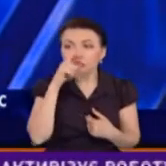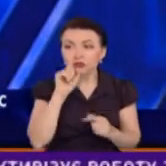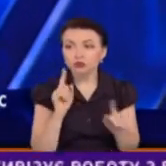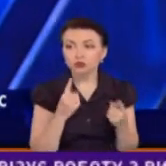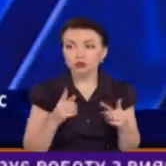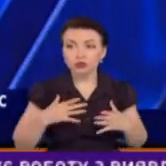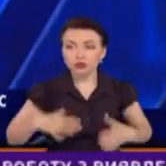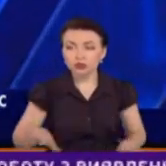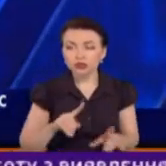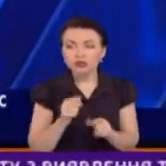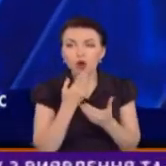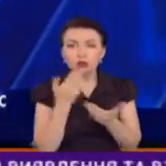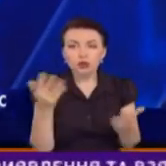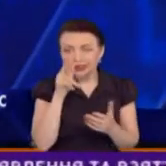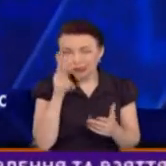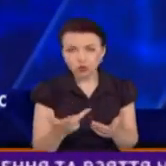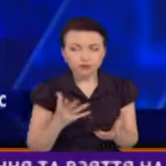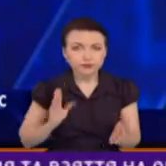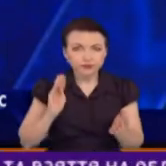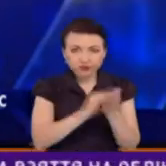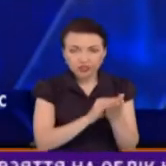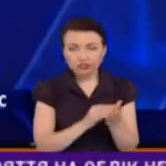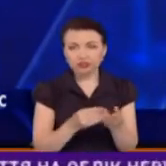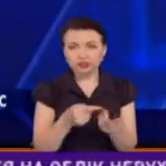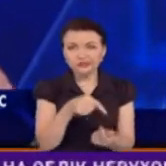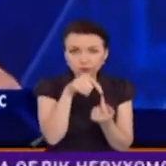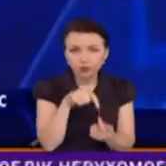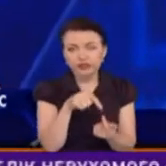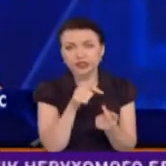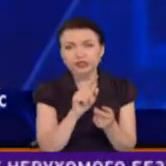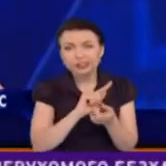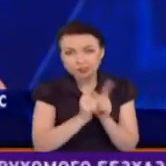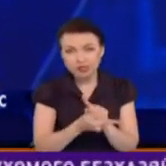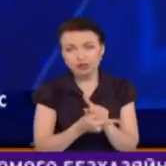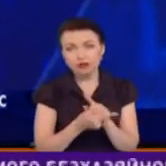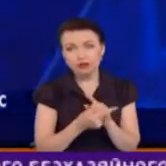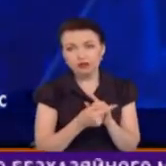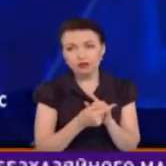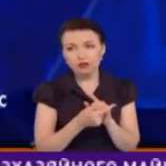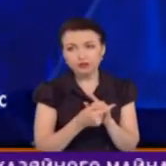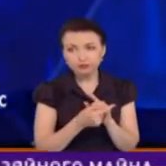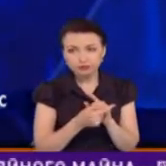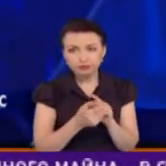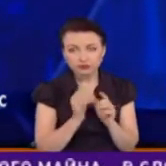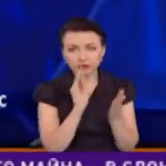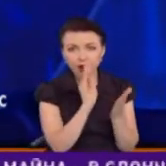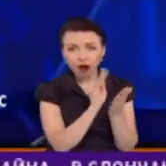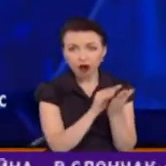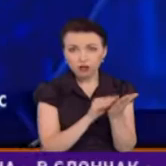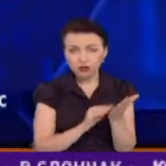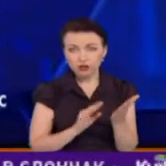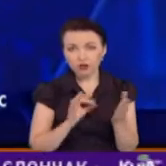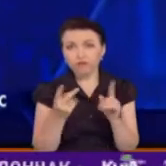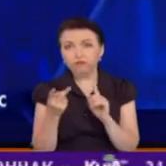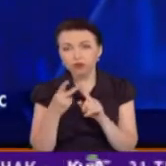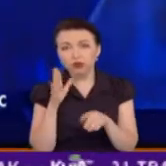були вже за останні 3 роки внесені відповідні зміни, що в один закон, ну, акт, кодекс,